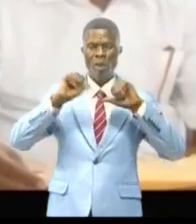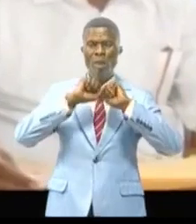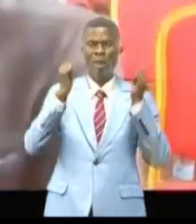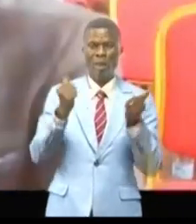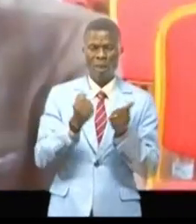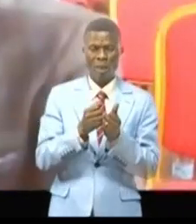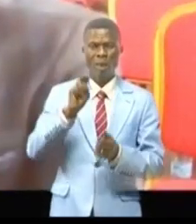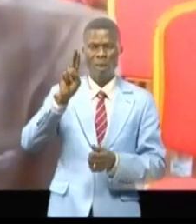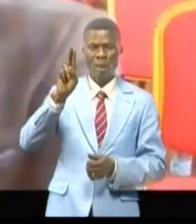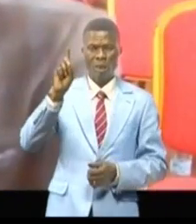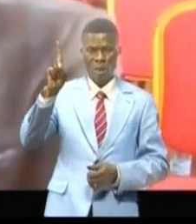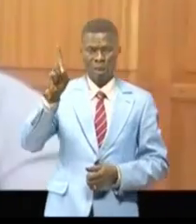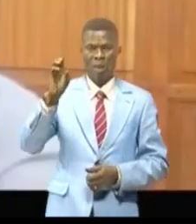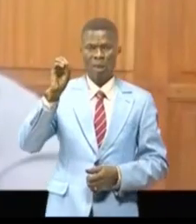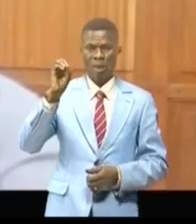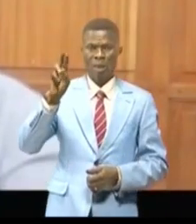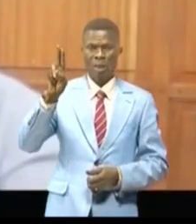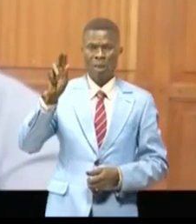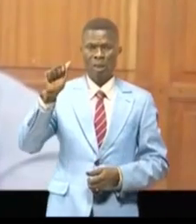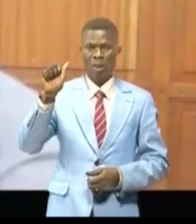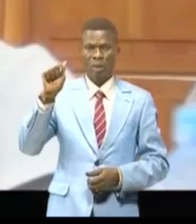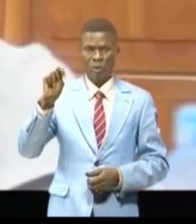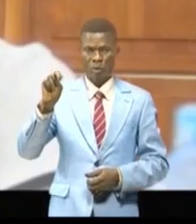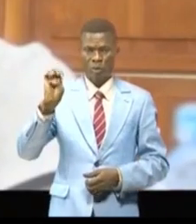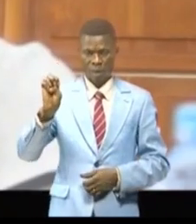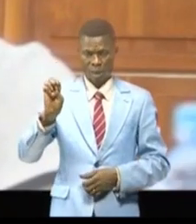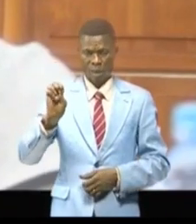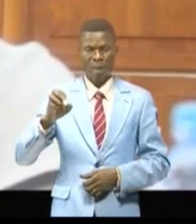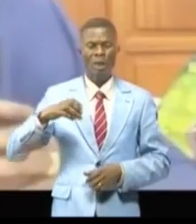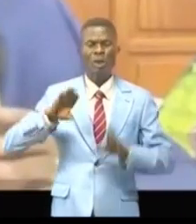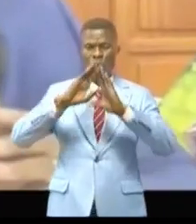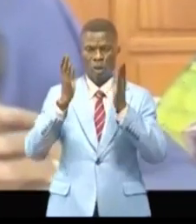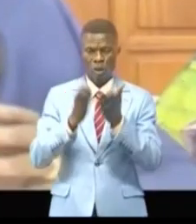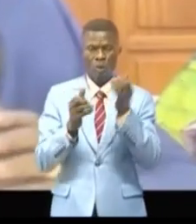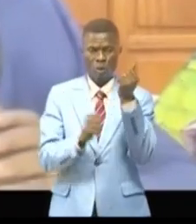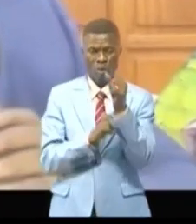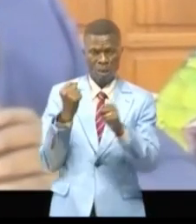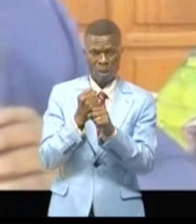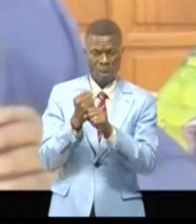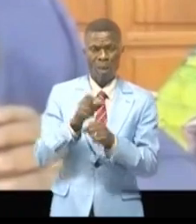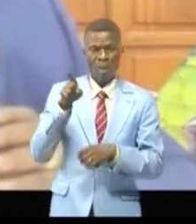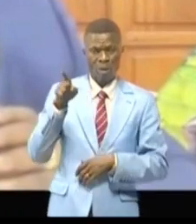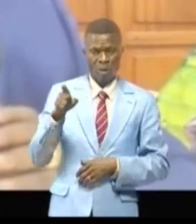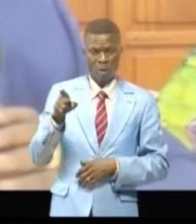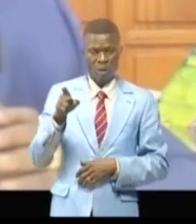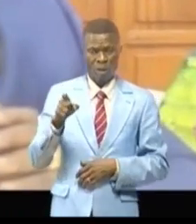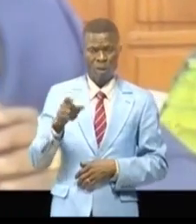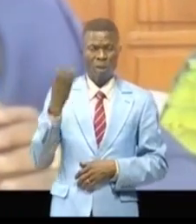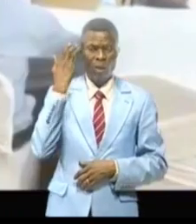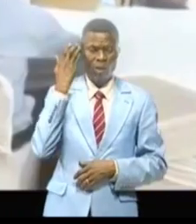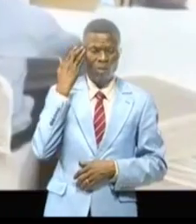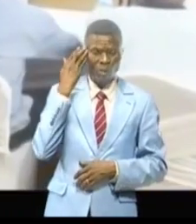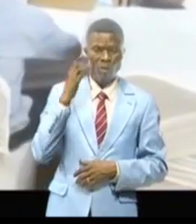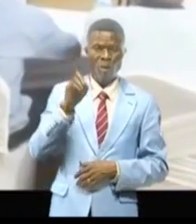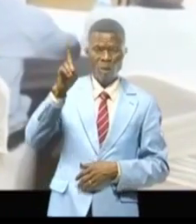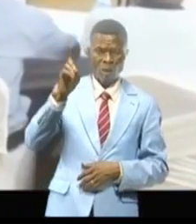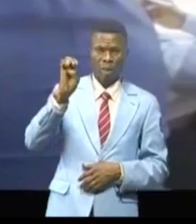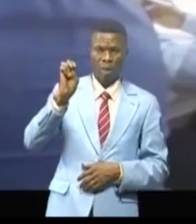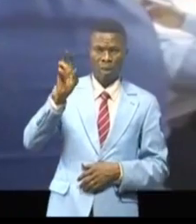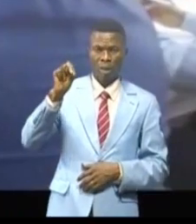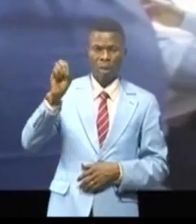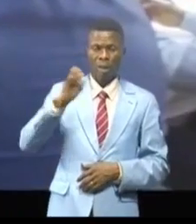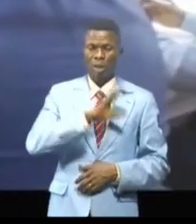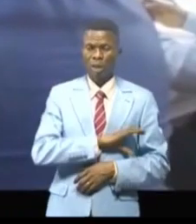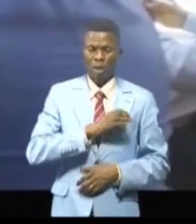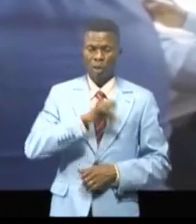et les déclarants. Pour le président de l'association congolaise des commissionnaires agréés en douane à CAD en sigle, M. Deliance Tsongo Matata, le